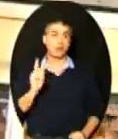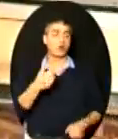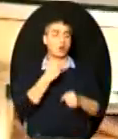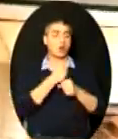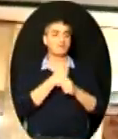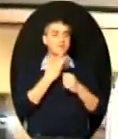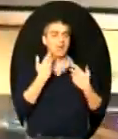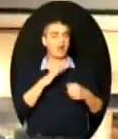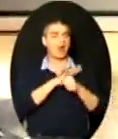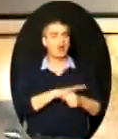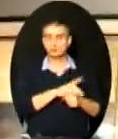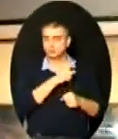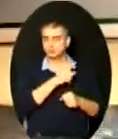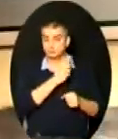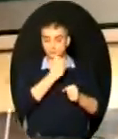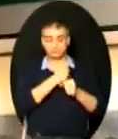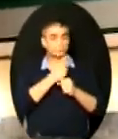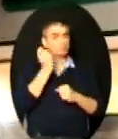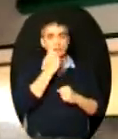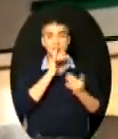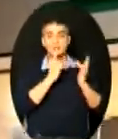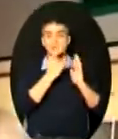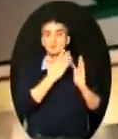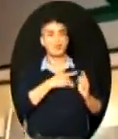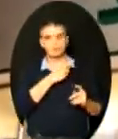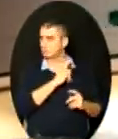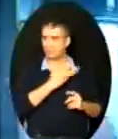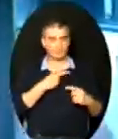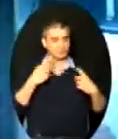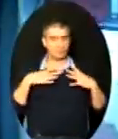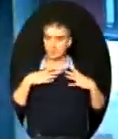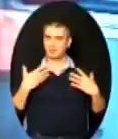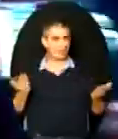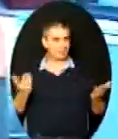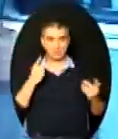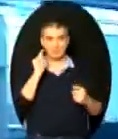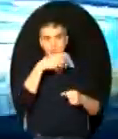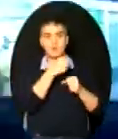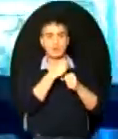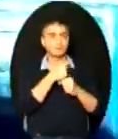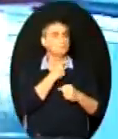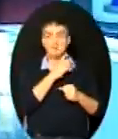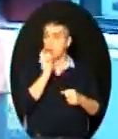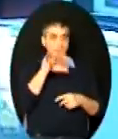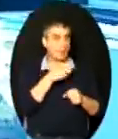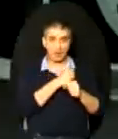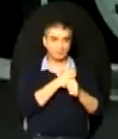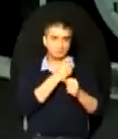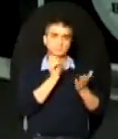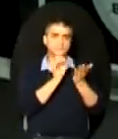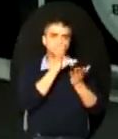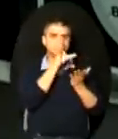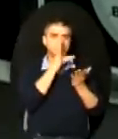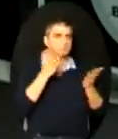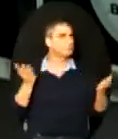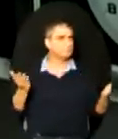העובדים המוחלשים, אלו שמועסקים ביום שבת בניגוד לרצונם, לא זוכים ליום מנוחה. הם הולכים לעבוד, כי אם הם לא יבואו לעבודה, הם יעופו